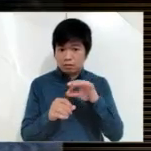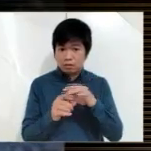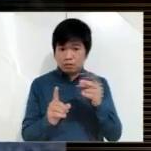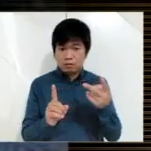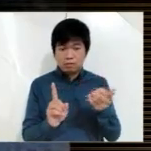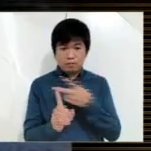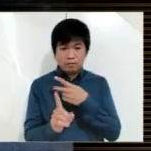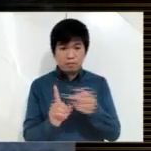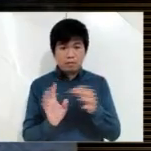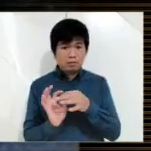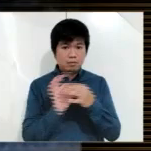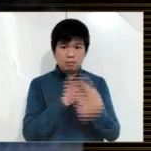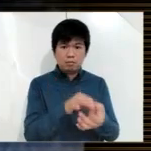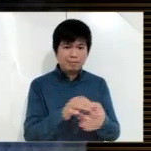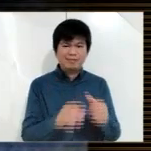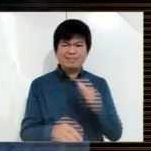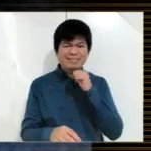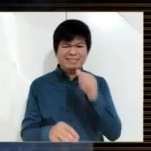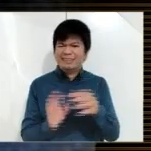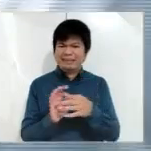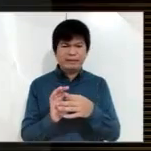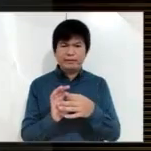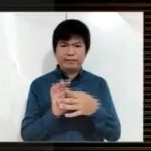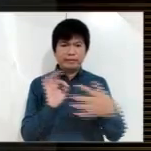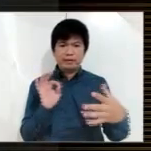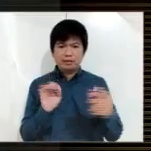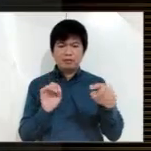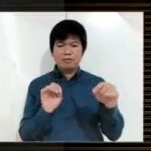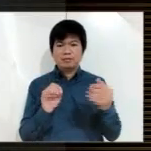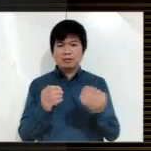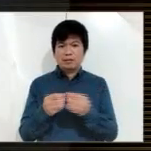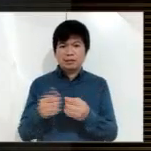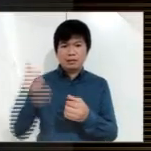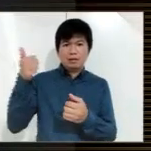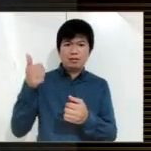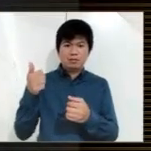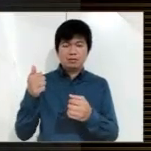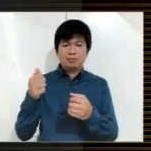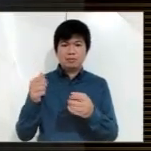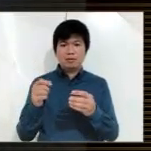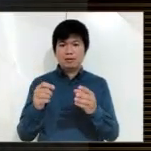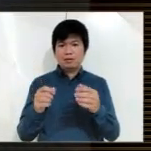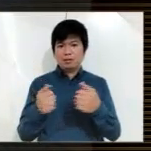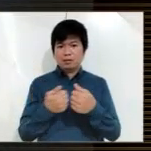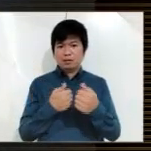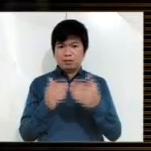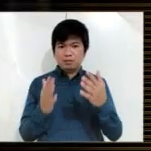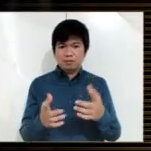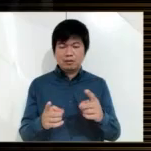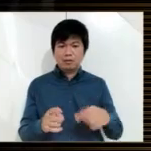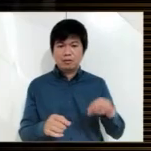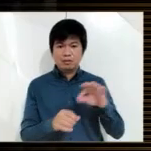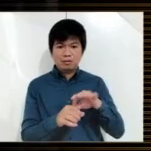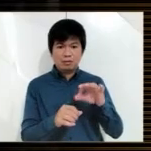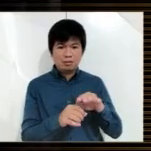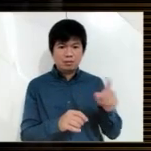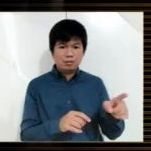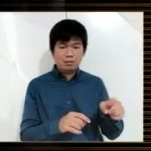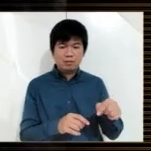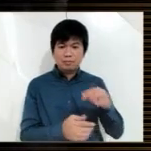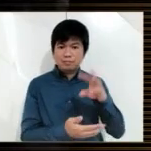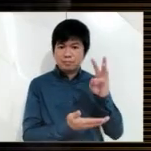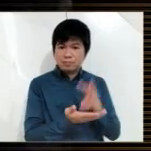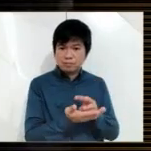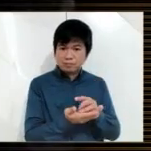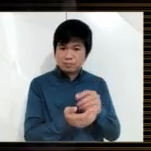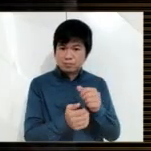kasing koneksyon ng biktima sa mga nanalong kandidato. Pero kasamang barangay Pagala sa 8 barangay sa Bukay na inilagay sa orange